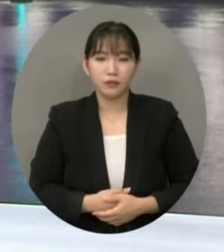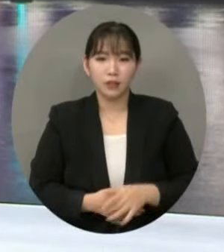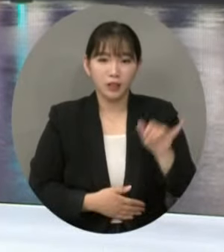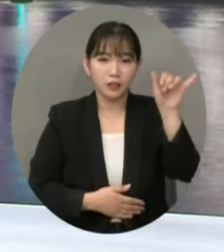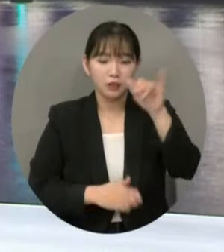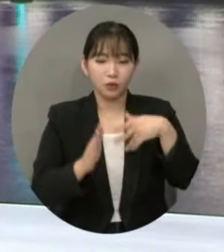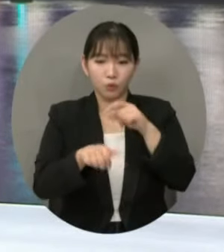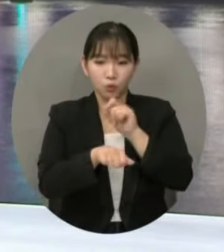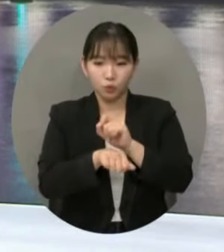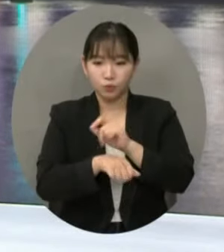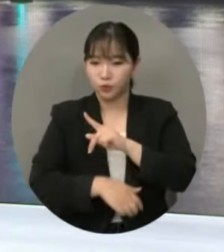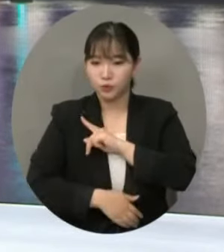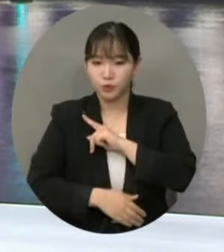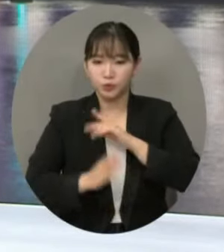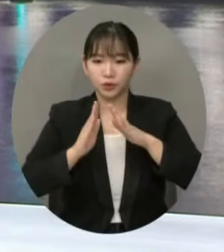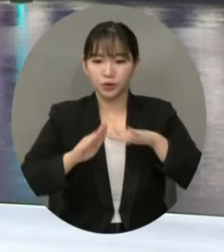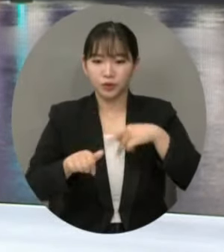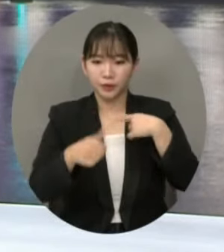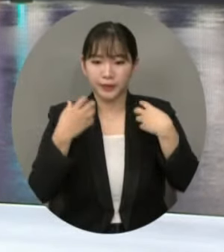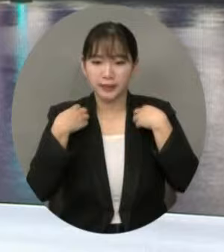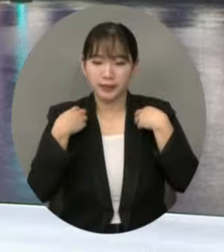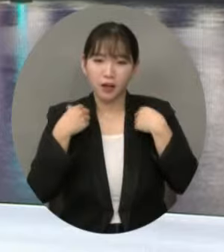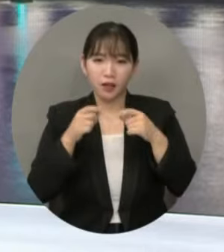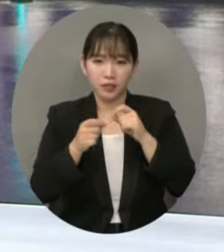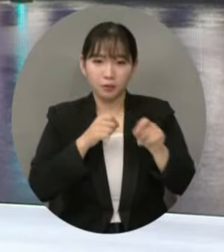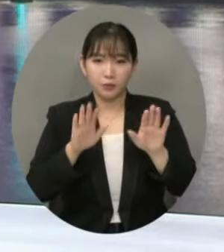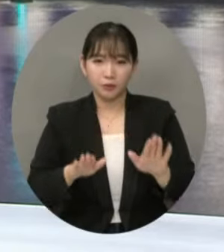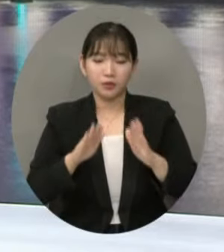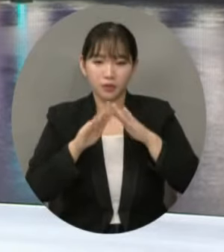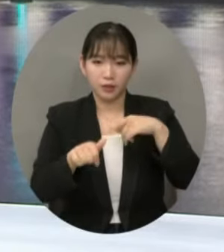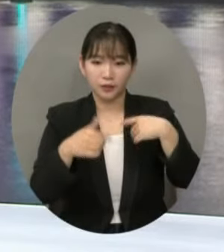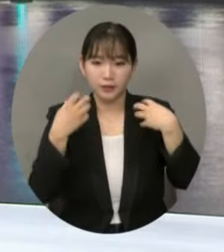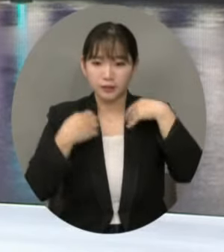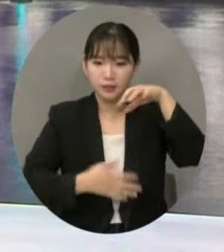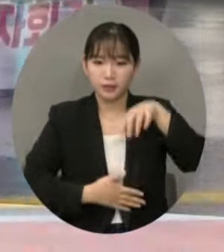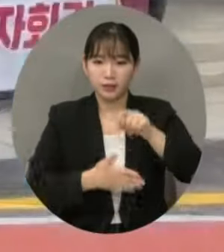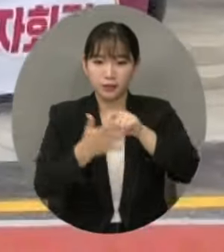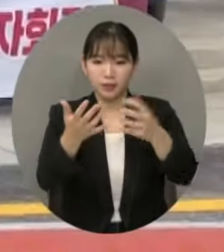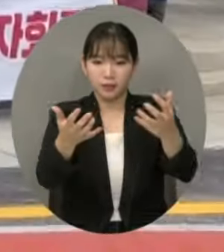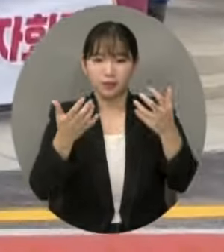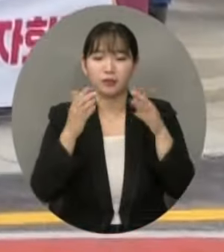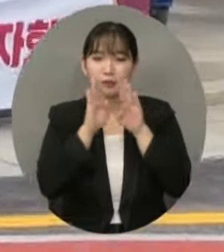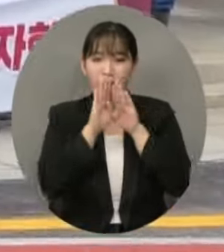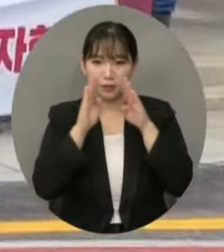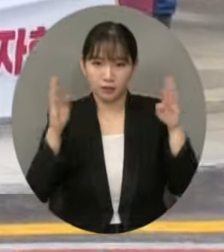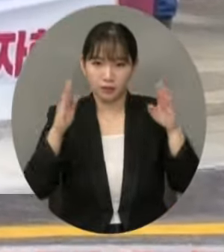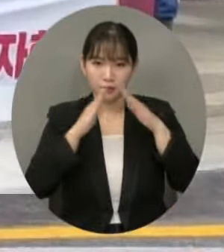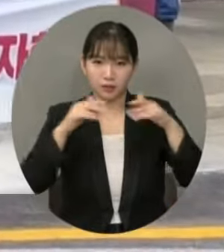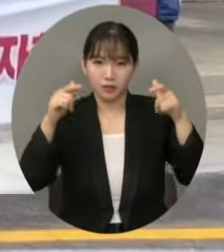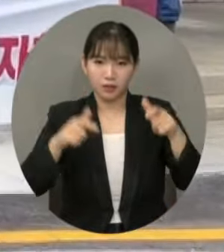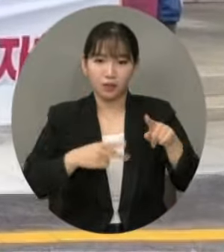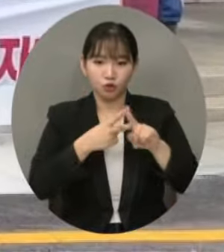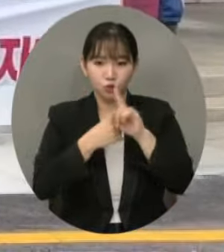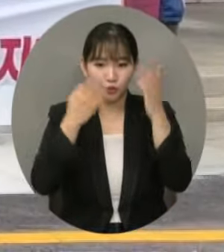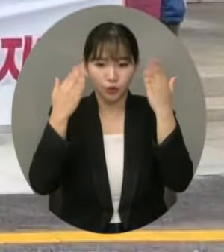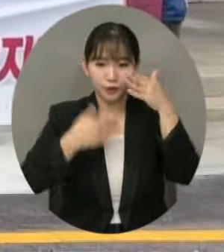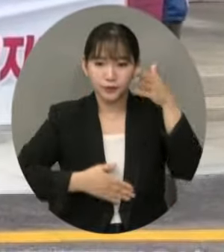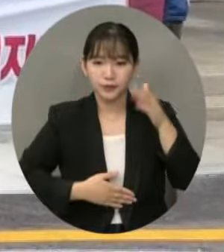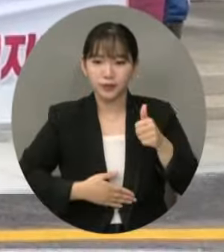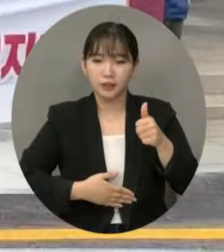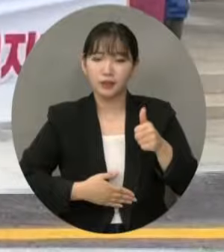전국 공무원 노동조합 전남교육청 지부는 오늘 전라남도 교육청 앞에서 기자회견을 열고 전남의 한 중학교